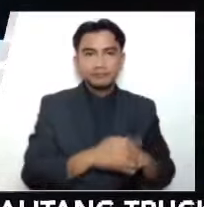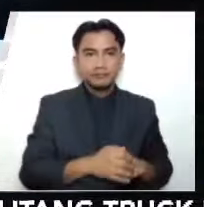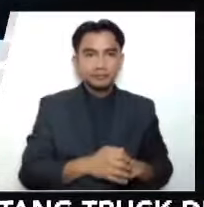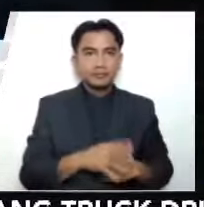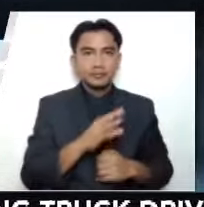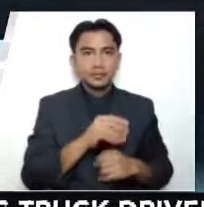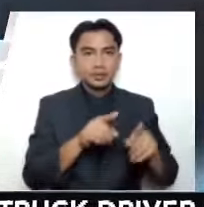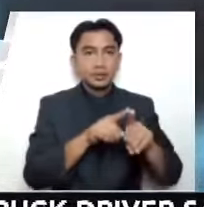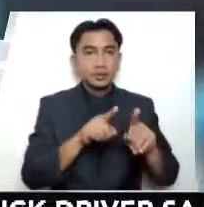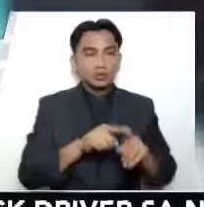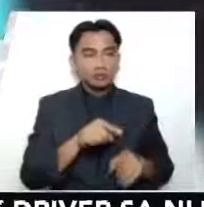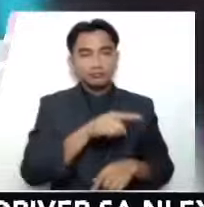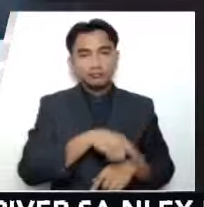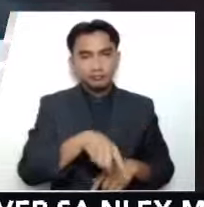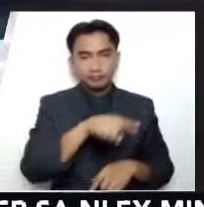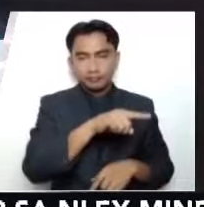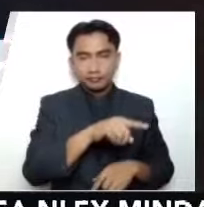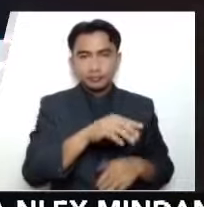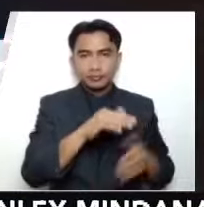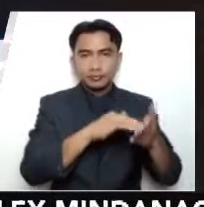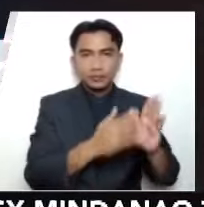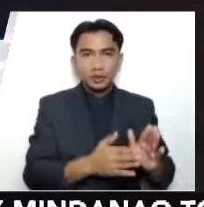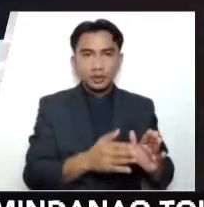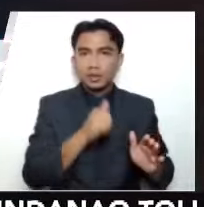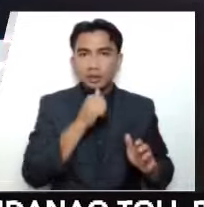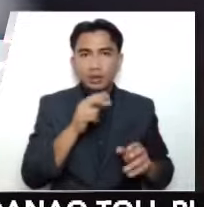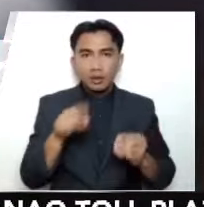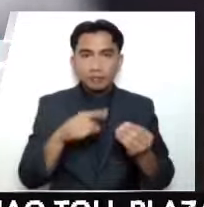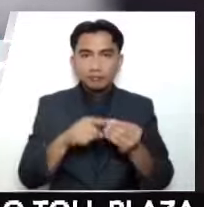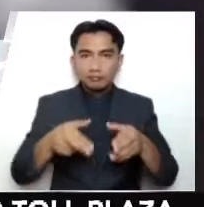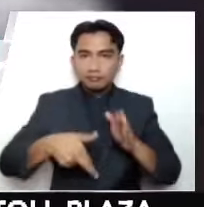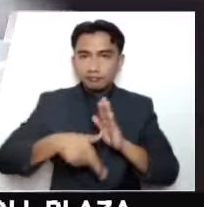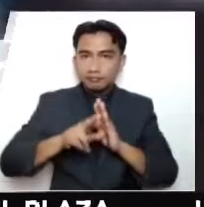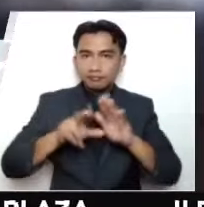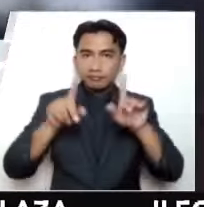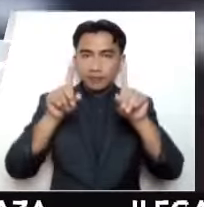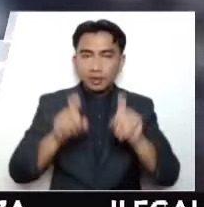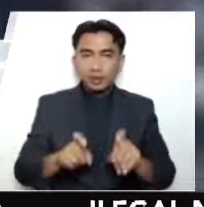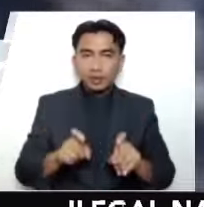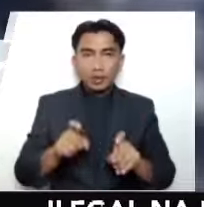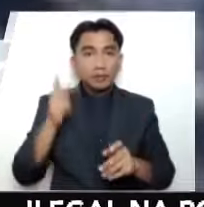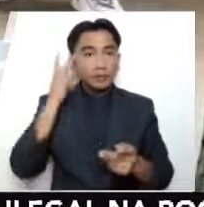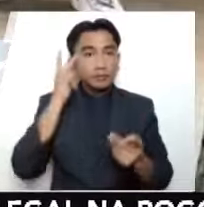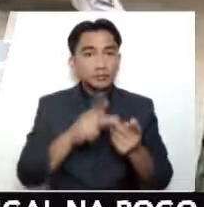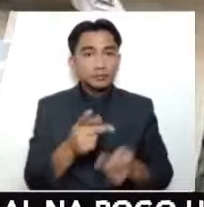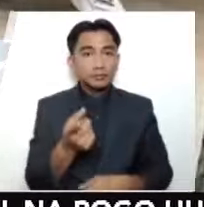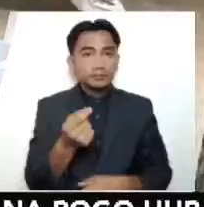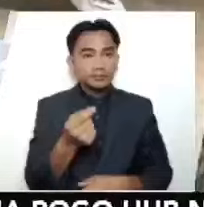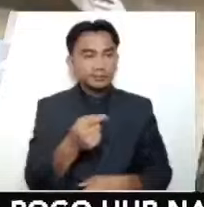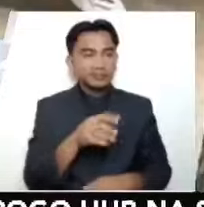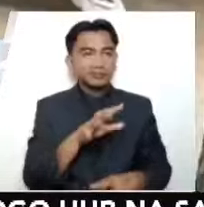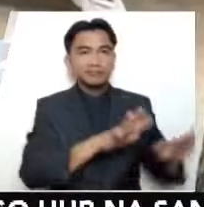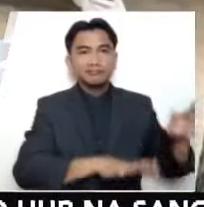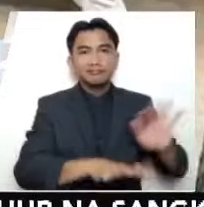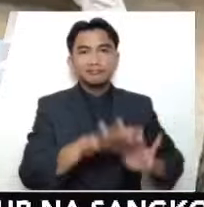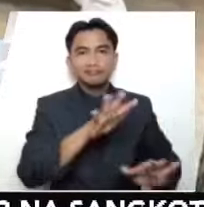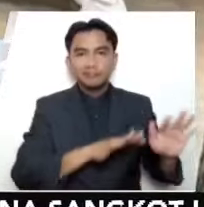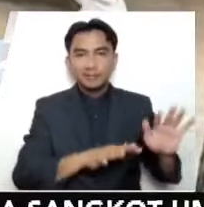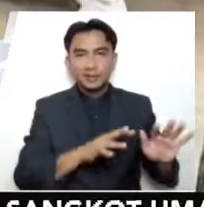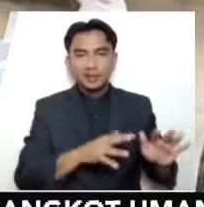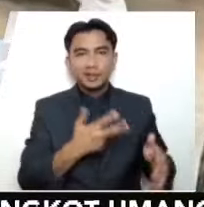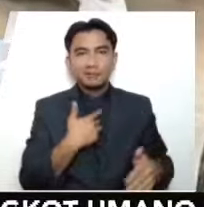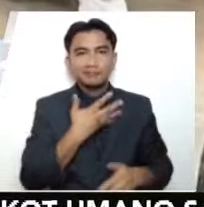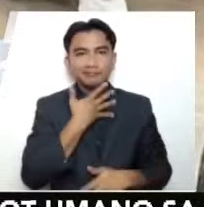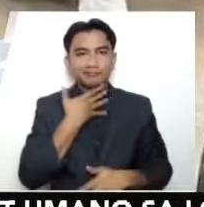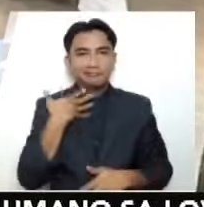Pero hindi para mag-review para sa test, kundi para umano, molestyahin. Nagkakaroon ng sexual